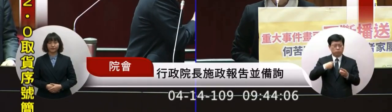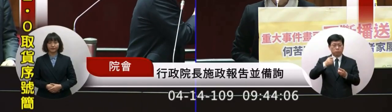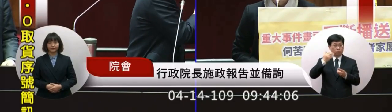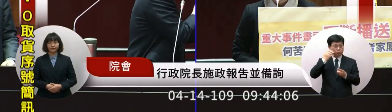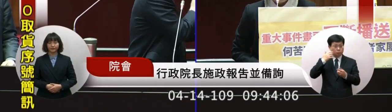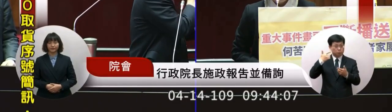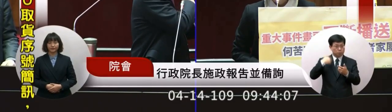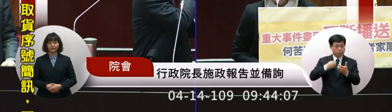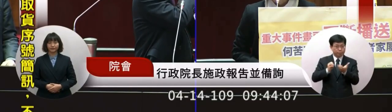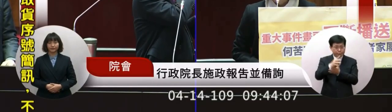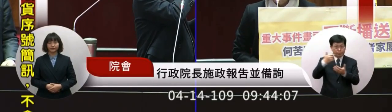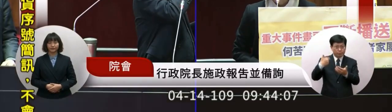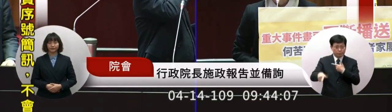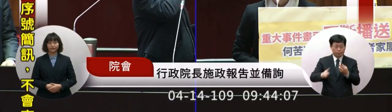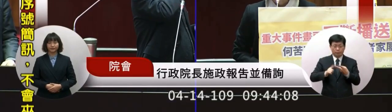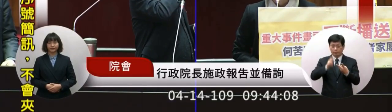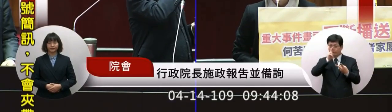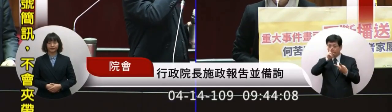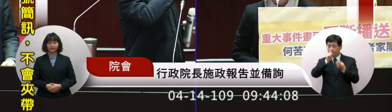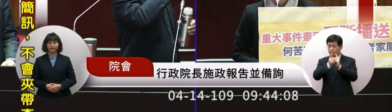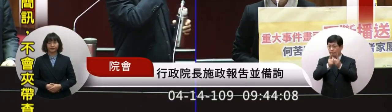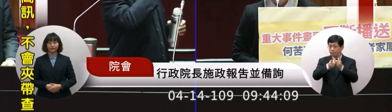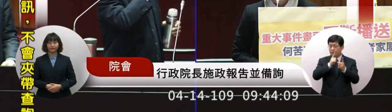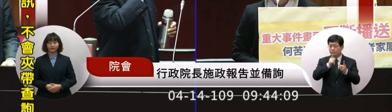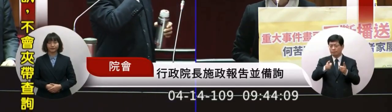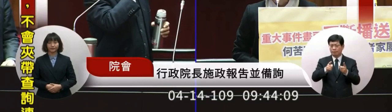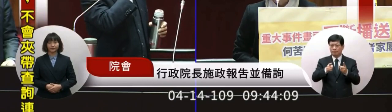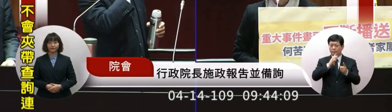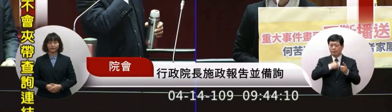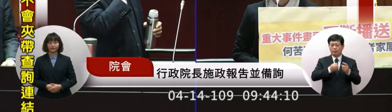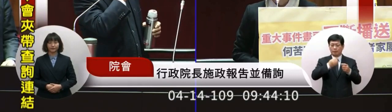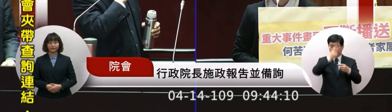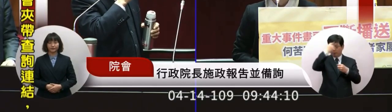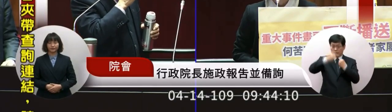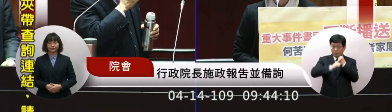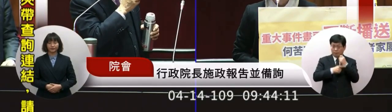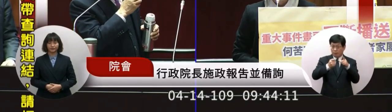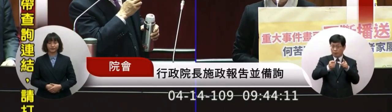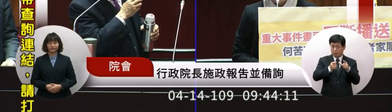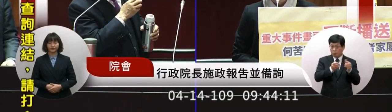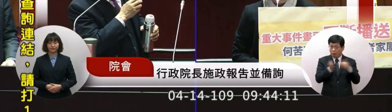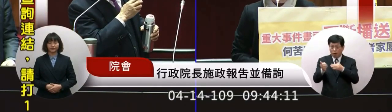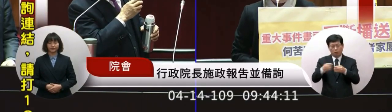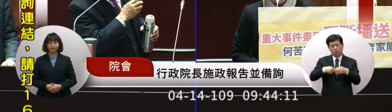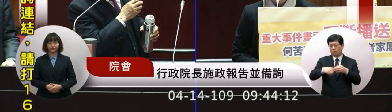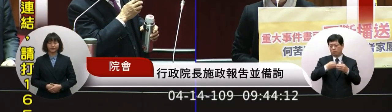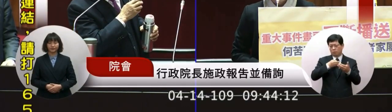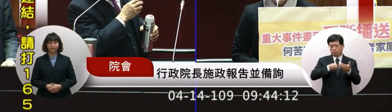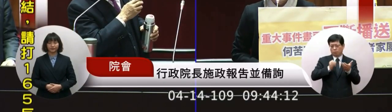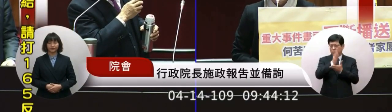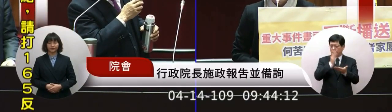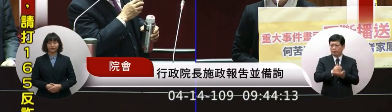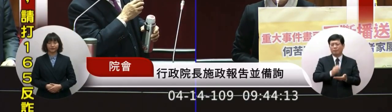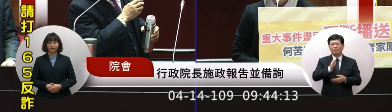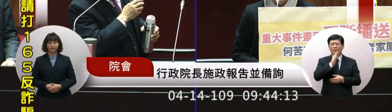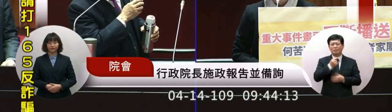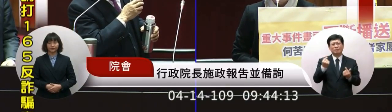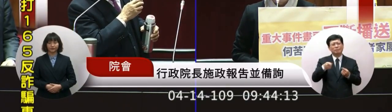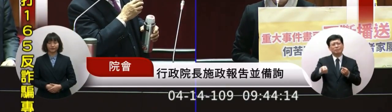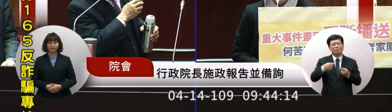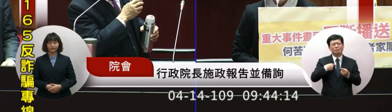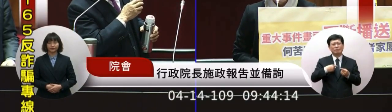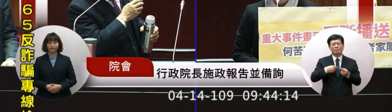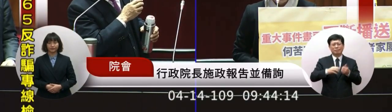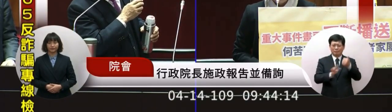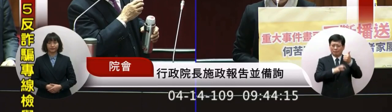媒体不当或是错误的或是不当的画面，或是甚至违反司法公正的画面能够不要被播出。但是就我们上实际上跟这些